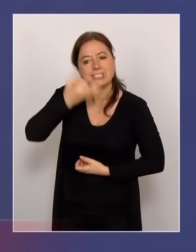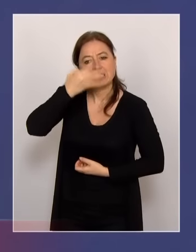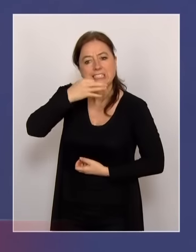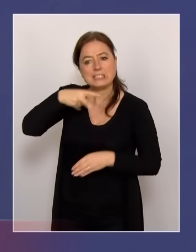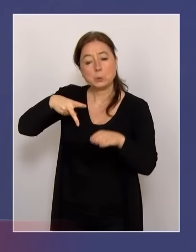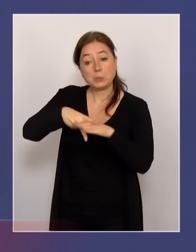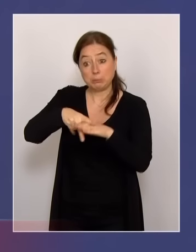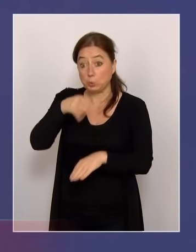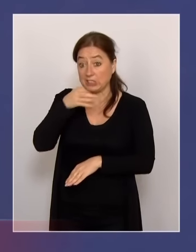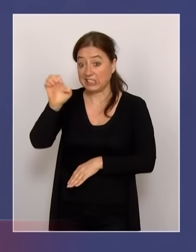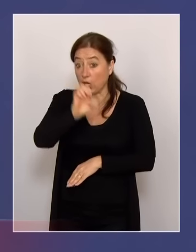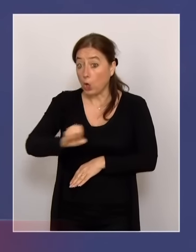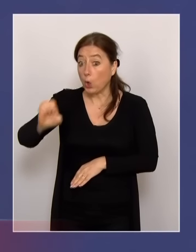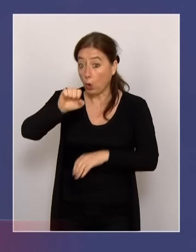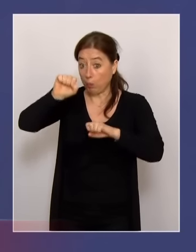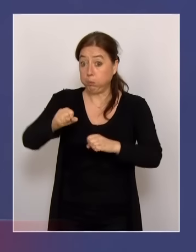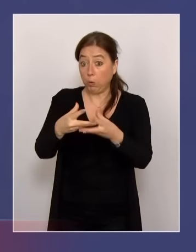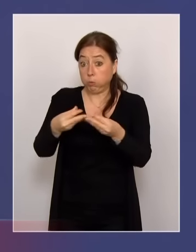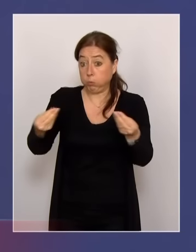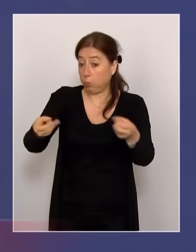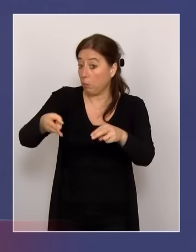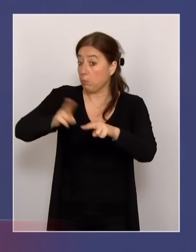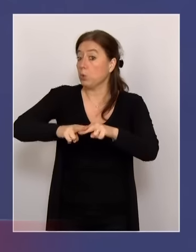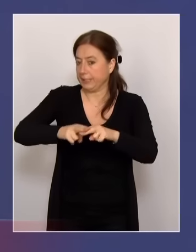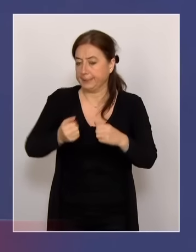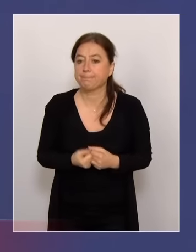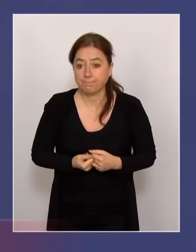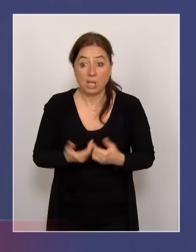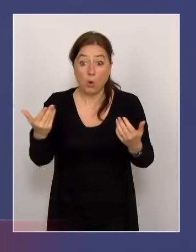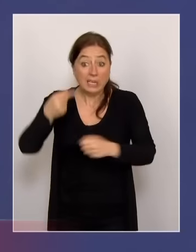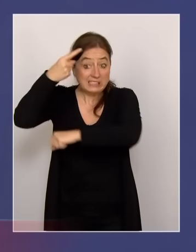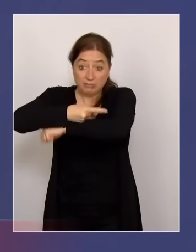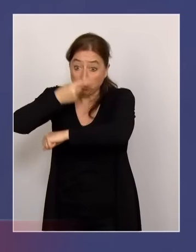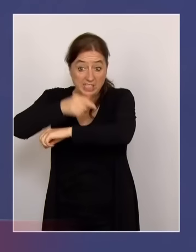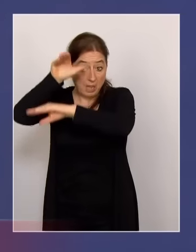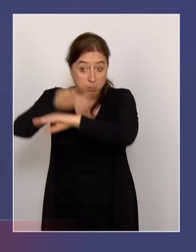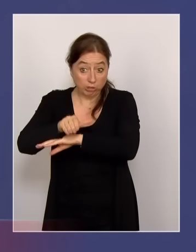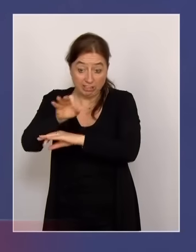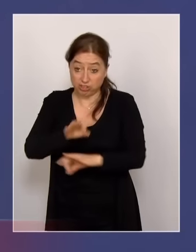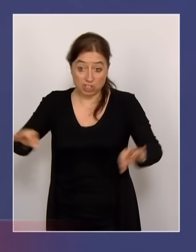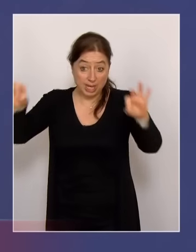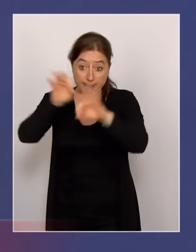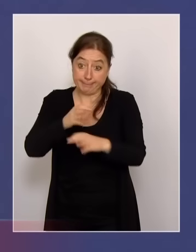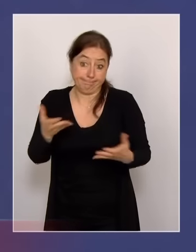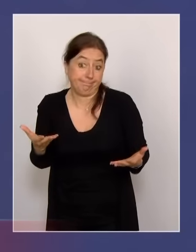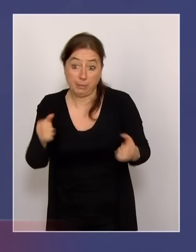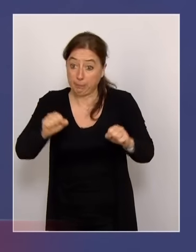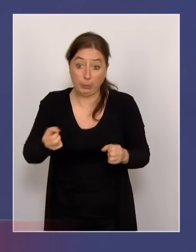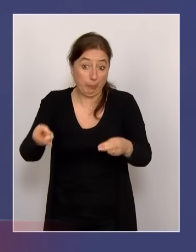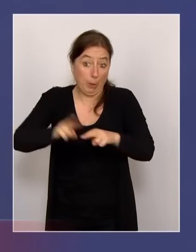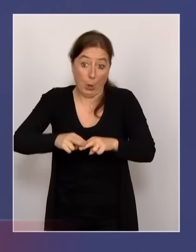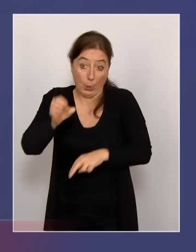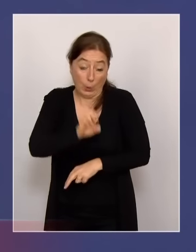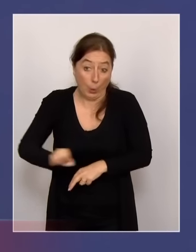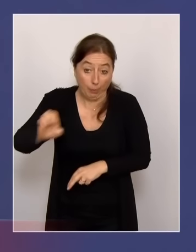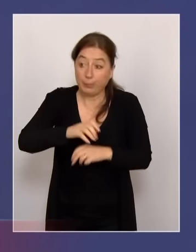tient pas ses frontières et ne sait pas répondre aux risques extérieurs en termes de sécurité. Elle peut mourir si elle se met à dépendre des autres et elle ne peut plus produire pour